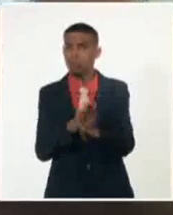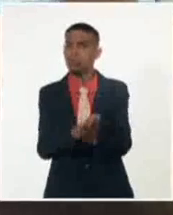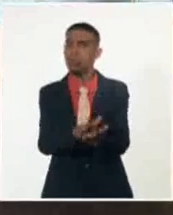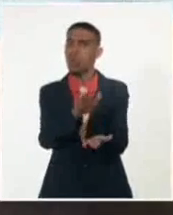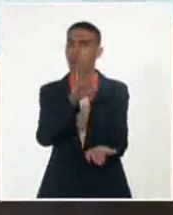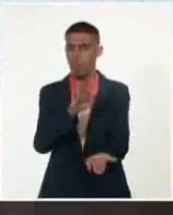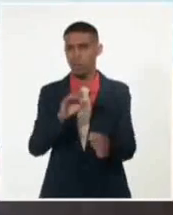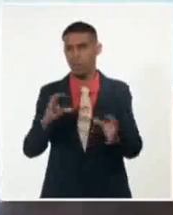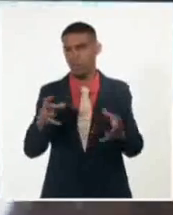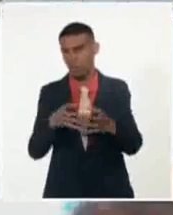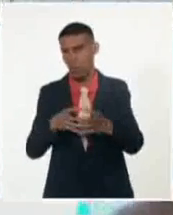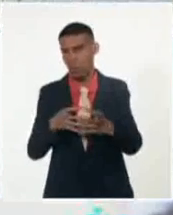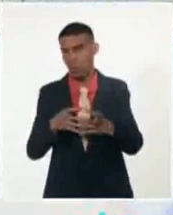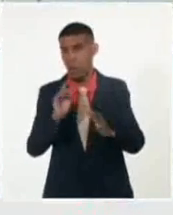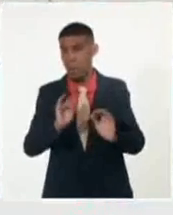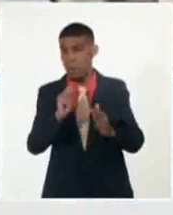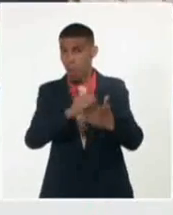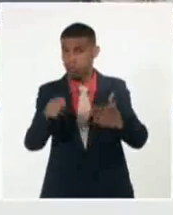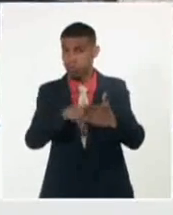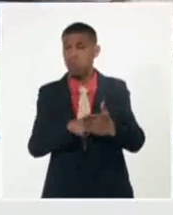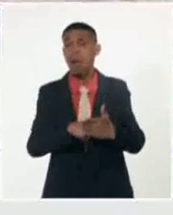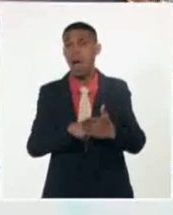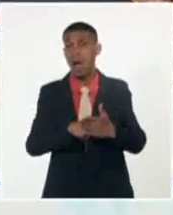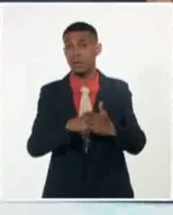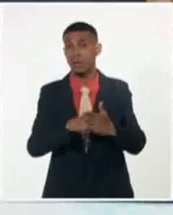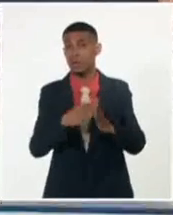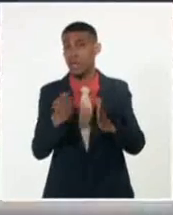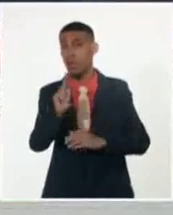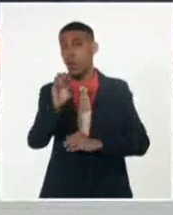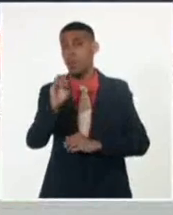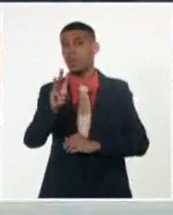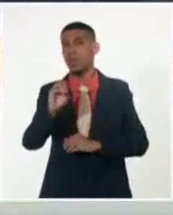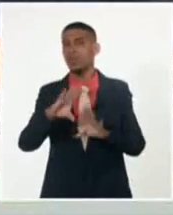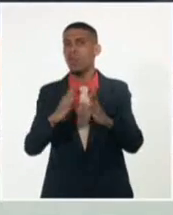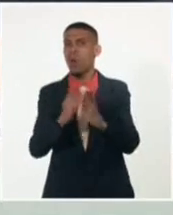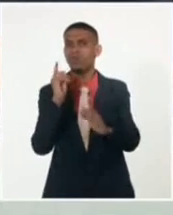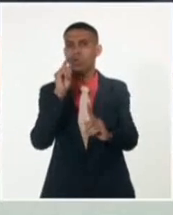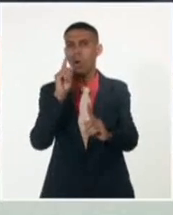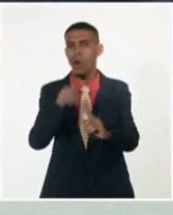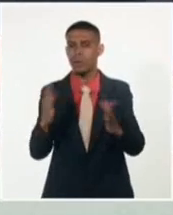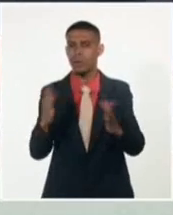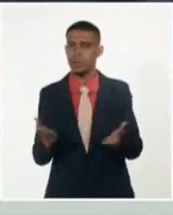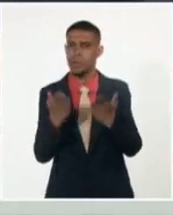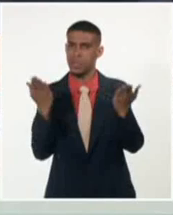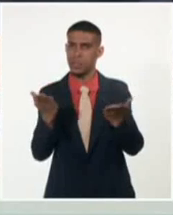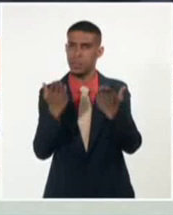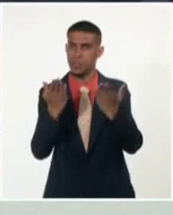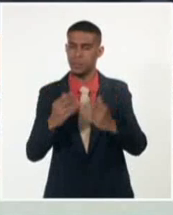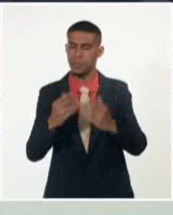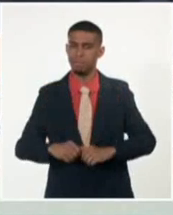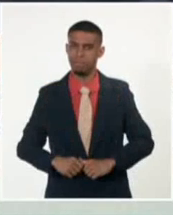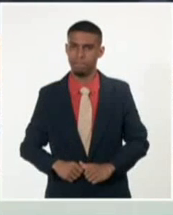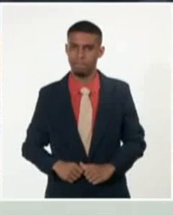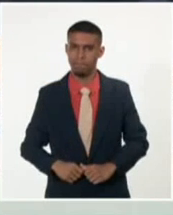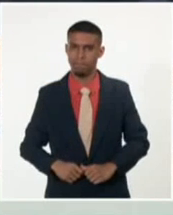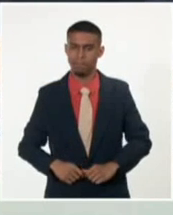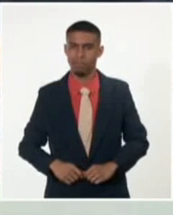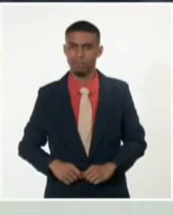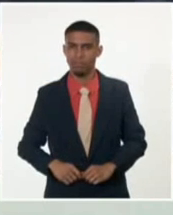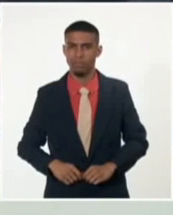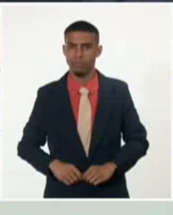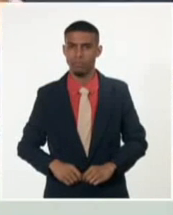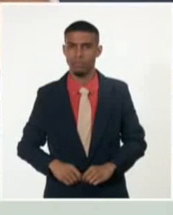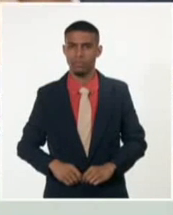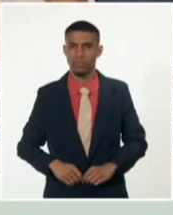de aplicar la Agenda 2030 y sus objetivos de desarrollo sostenible. Vos Excellences, il est devenu